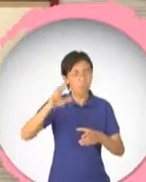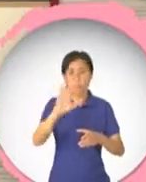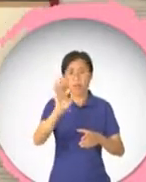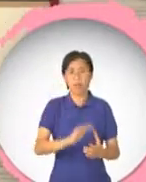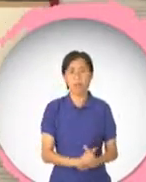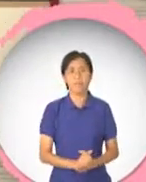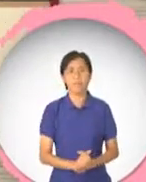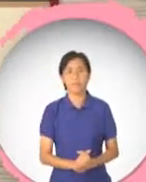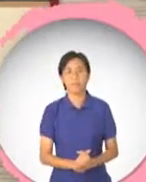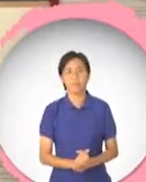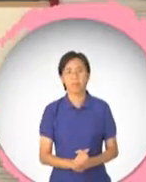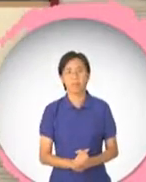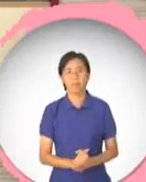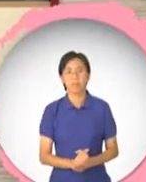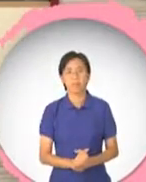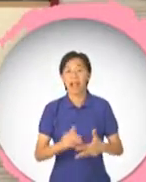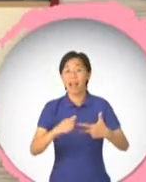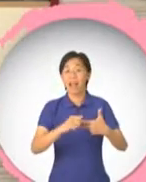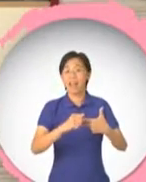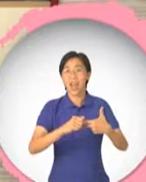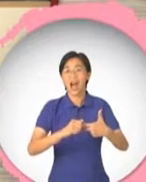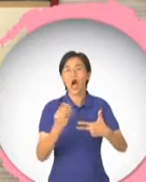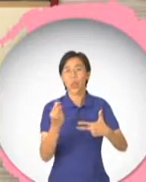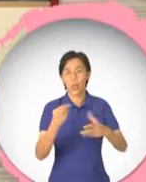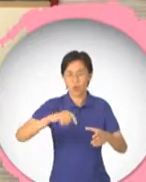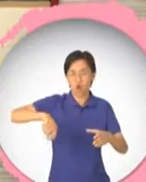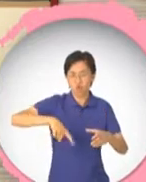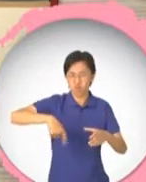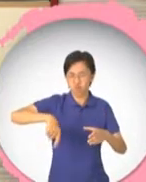อันนี้ก็เริ่มความเร็วเป็นปาน กลางได้เลยค่ะ ครับผม